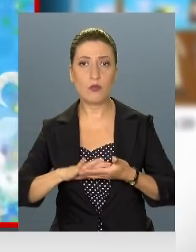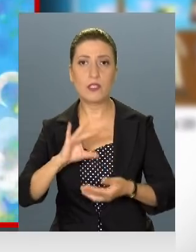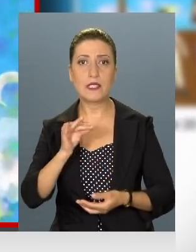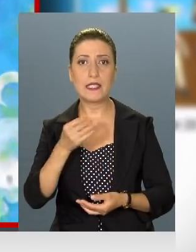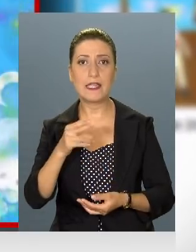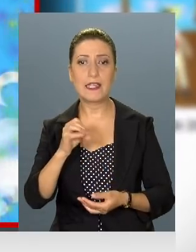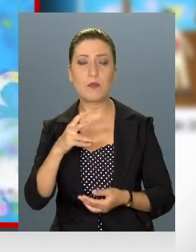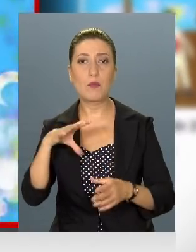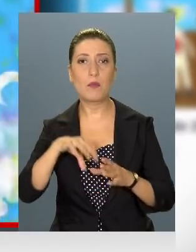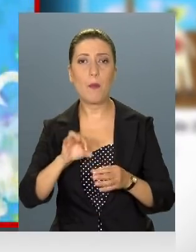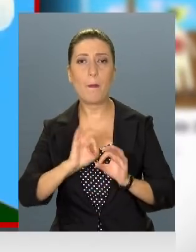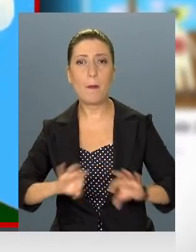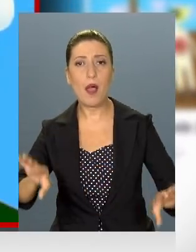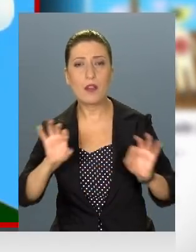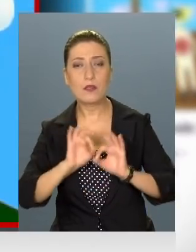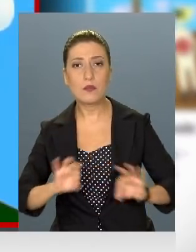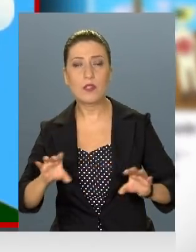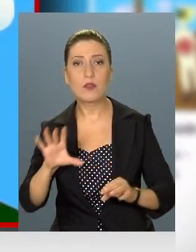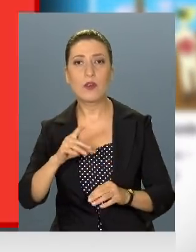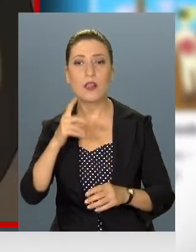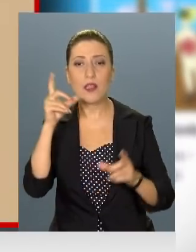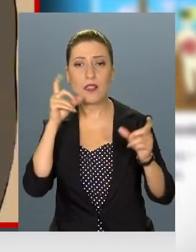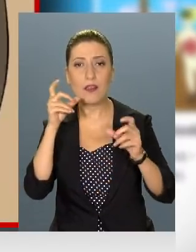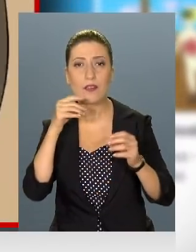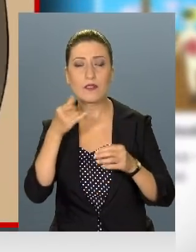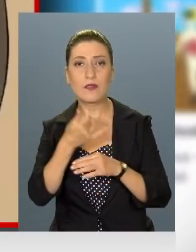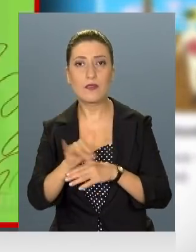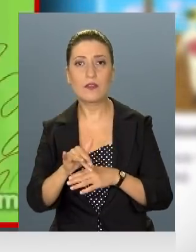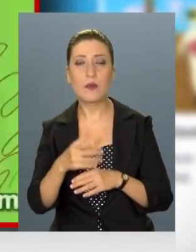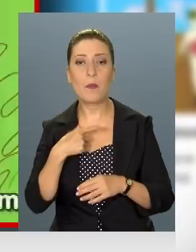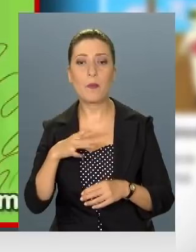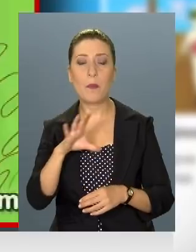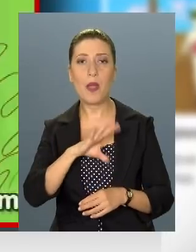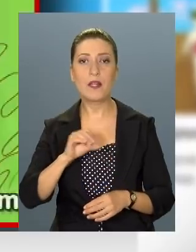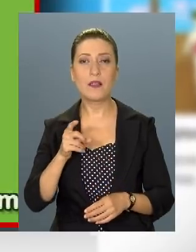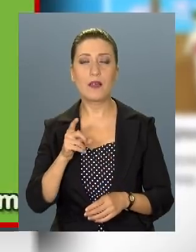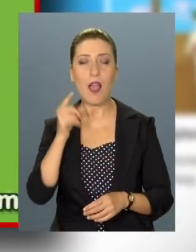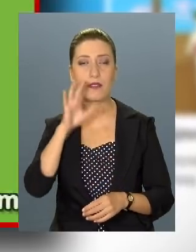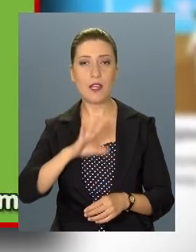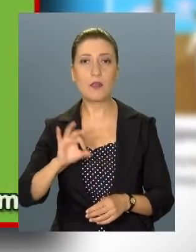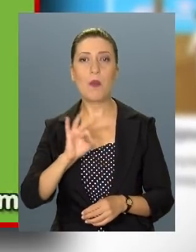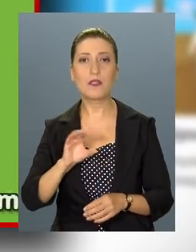իրականությունը գրոտեսկի հասցնող մուլտֆիլմեր նկարել նաև մեր իրականության մասին։